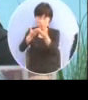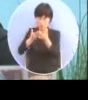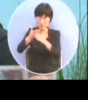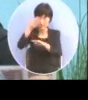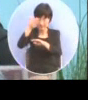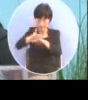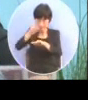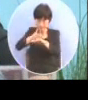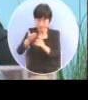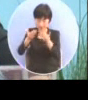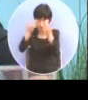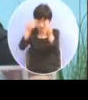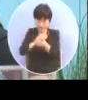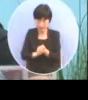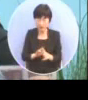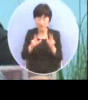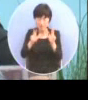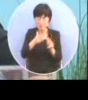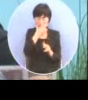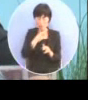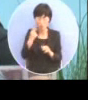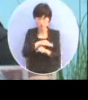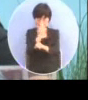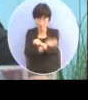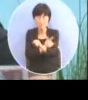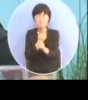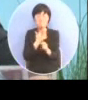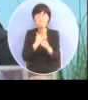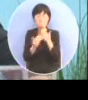Cảm ơn Chúa vì Chúa đã giúp chúng con biết Phúc âm.